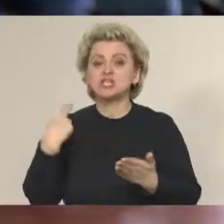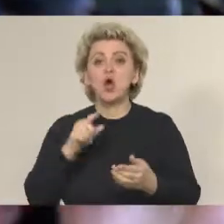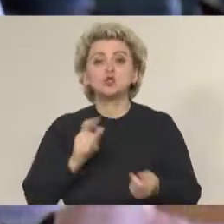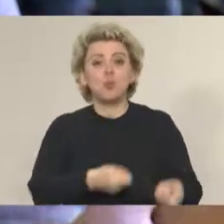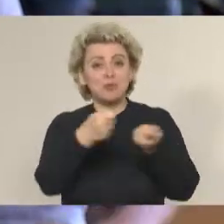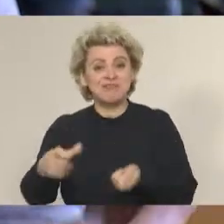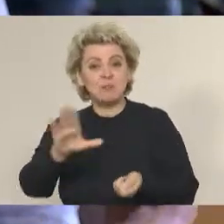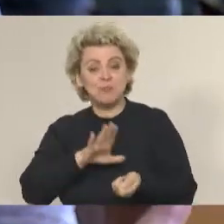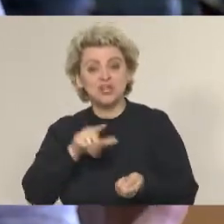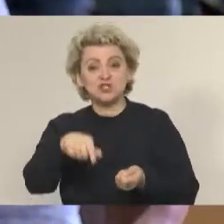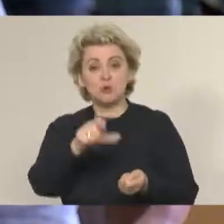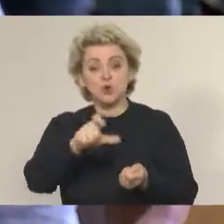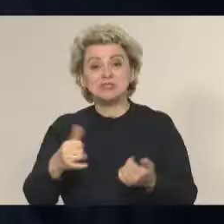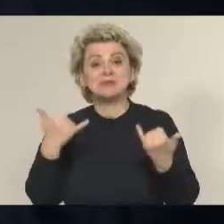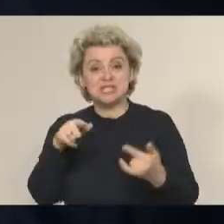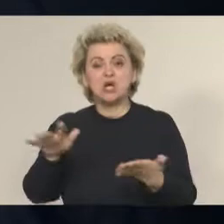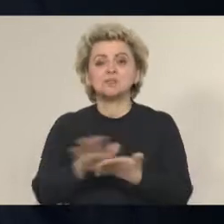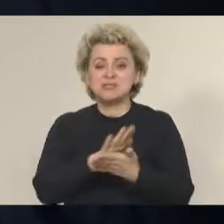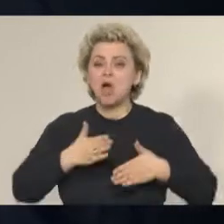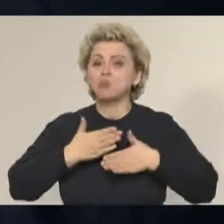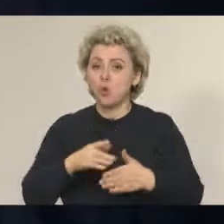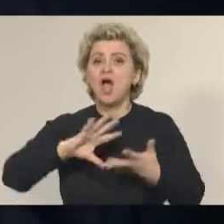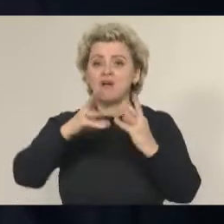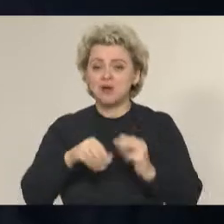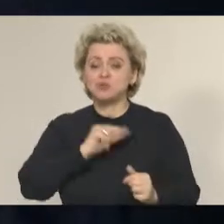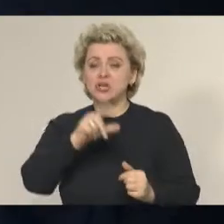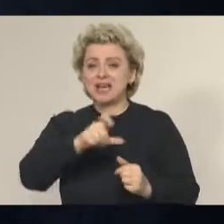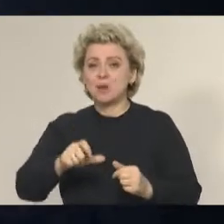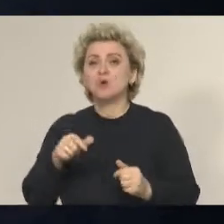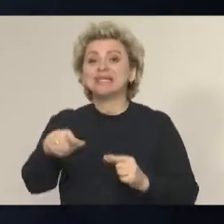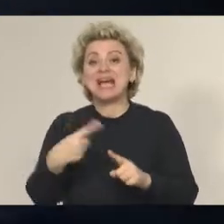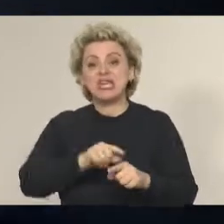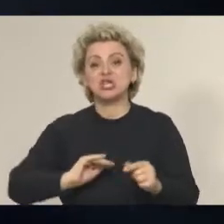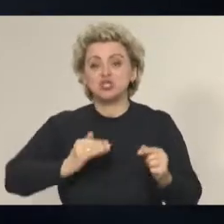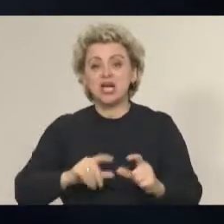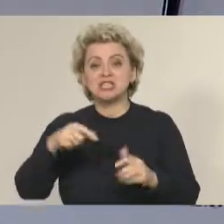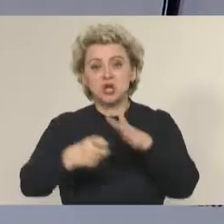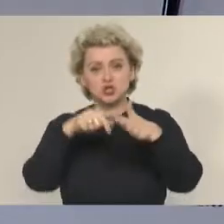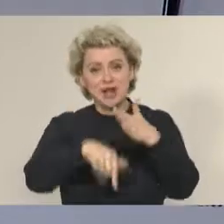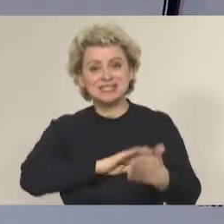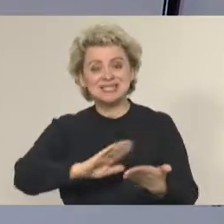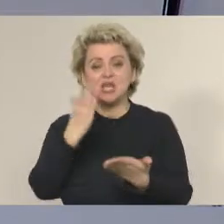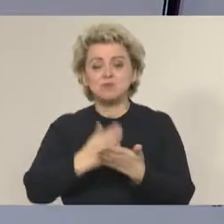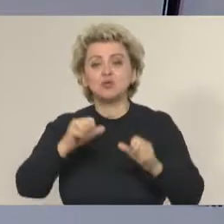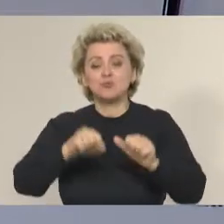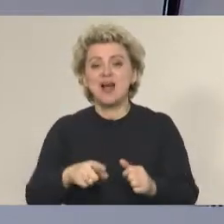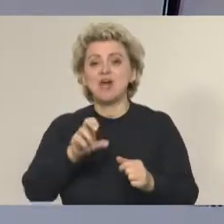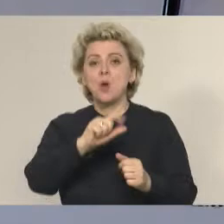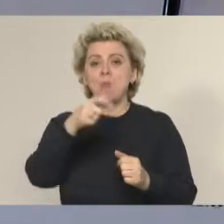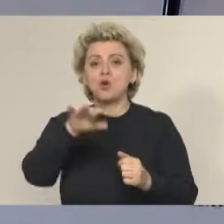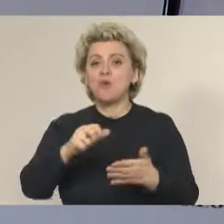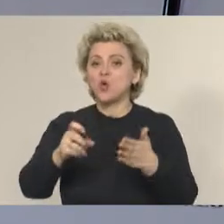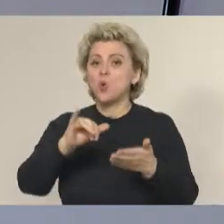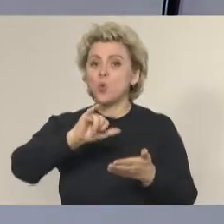привозят бывшим горнякам сейчас – гуманитарная помощь. А вообще работники разорившейся частной шахты не имеют права на пайковый уголь после